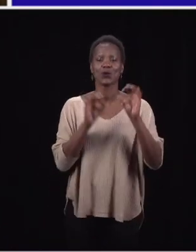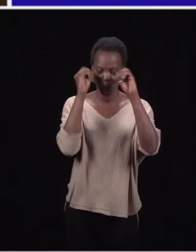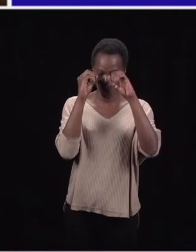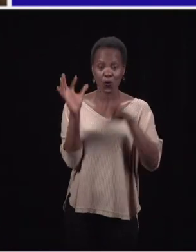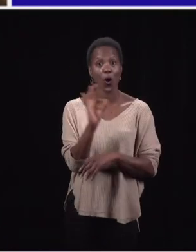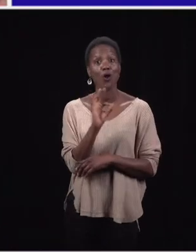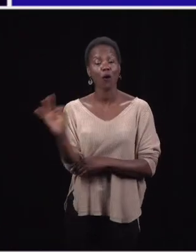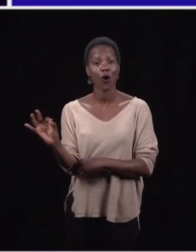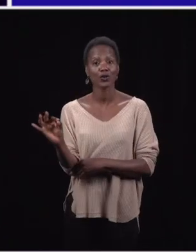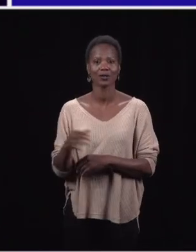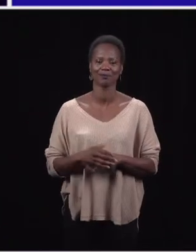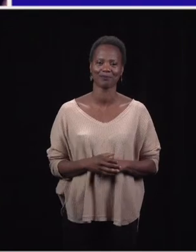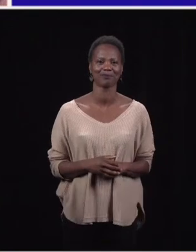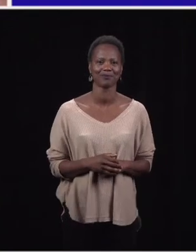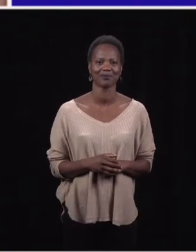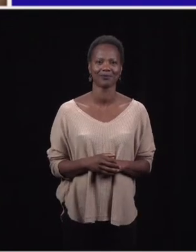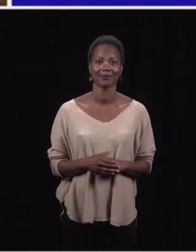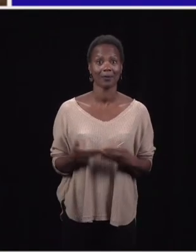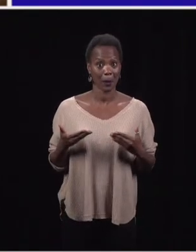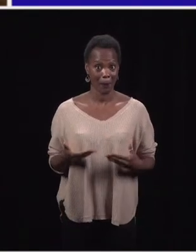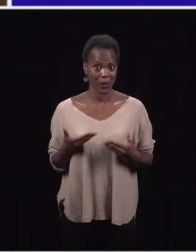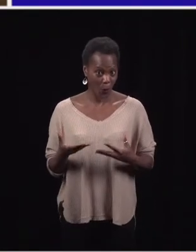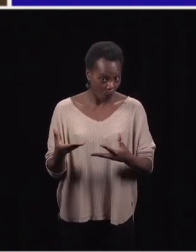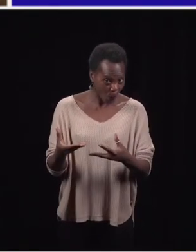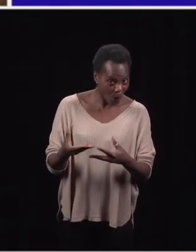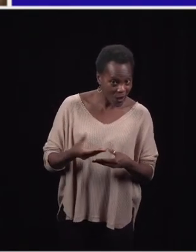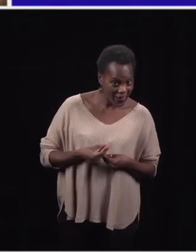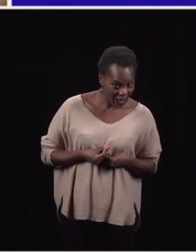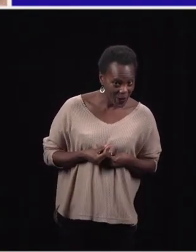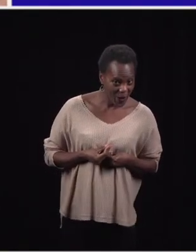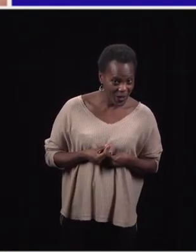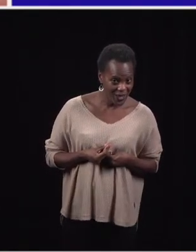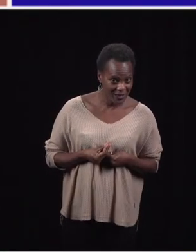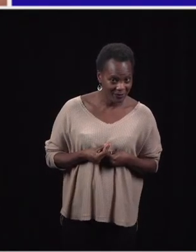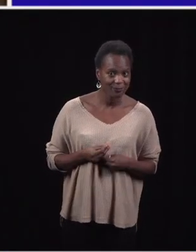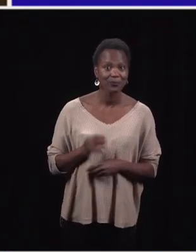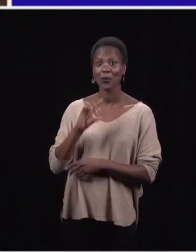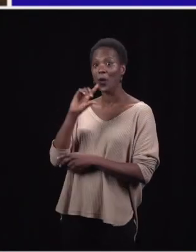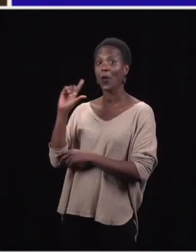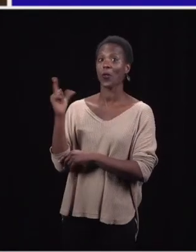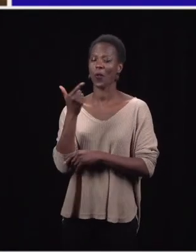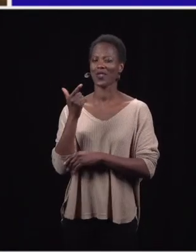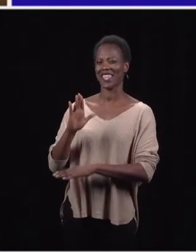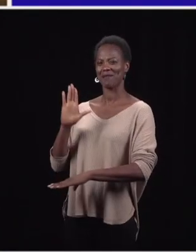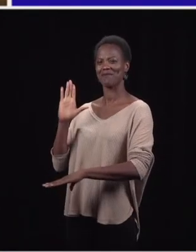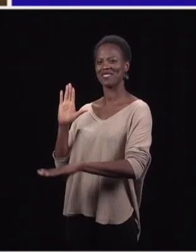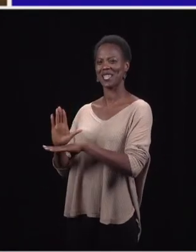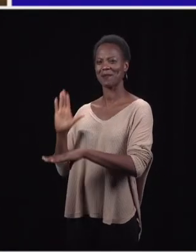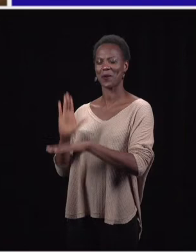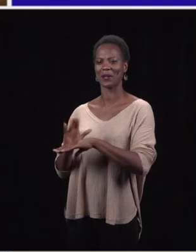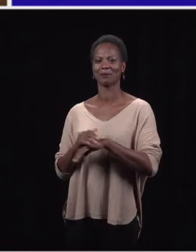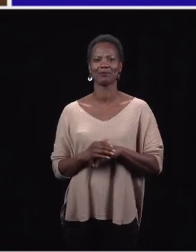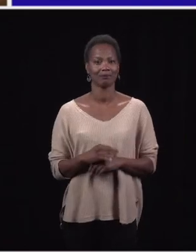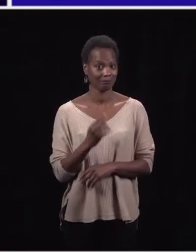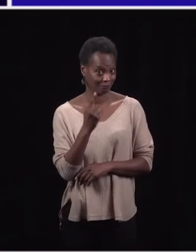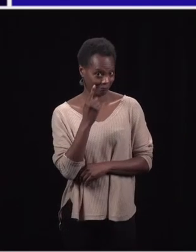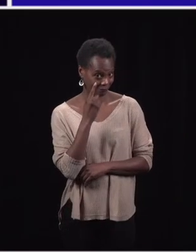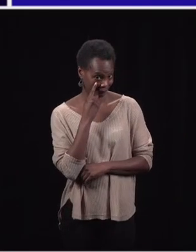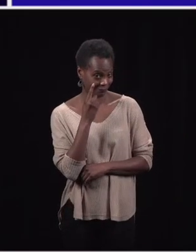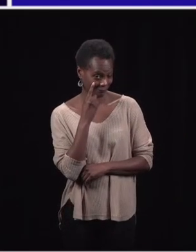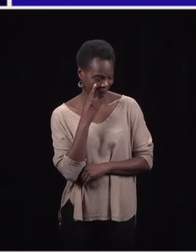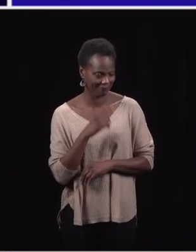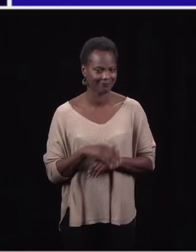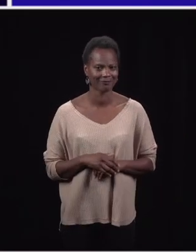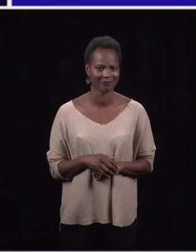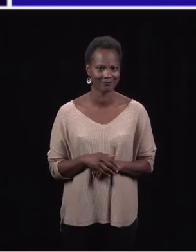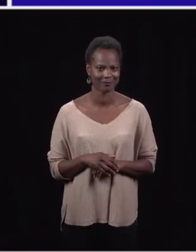évidemment regagner et on va accueillir d'ici quelques instants notre deuxième grand témoin vous allez voir il y en a effectivement